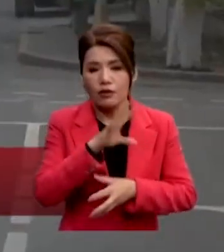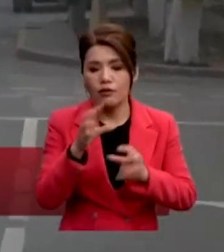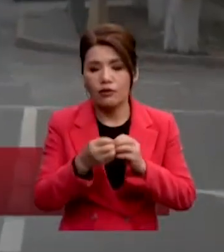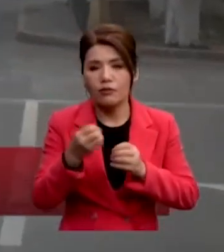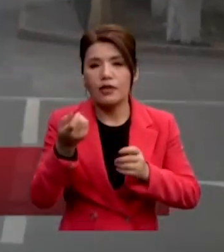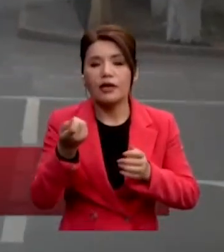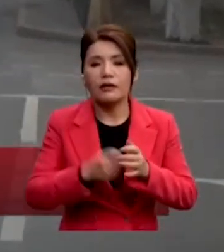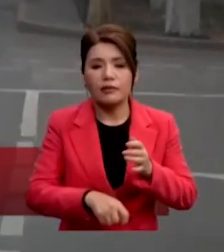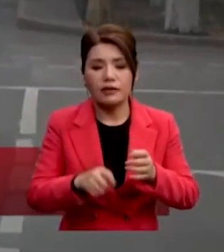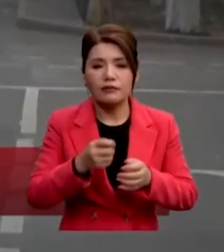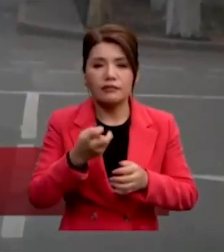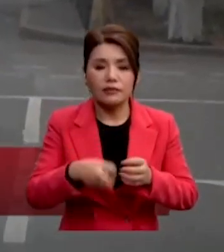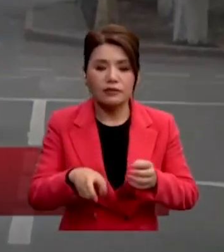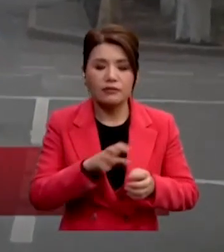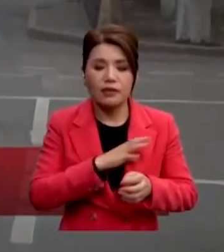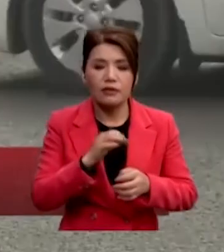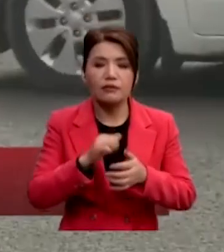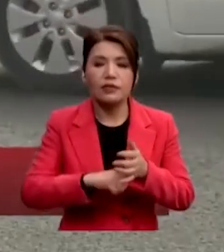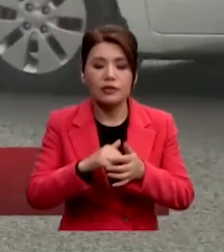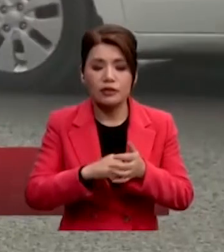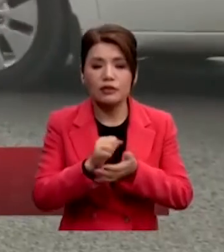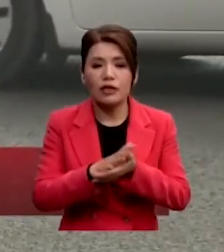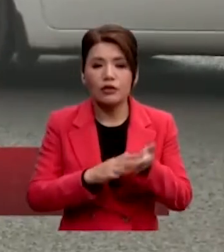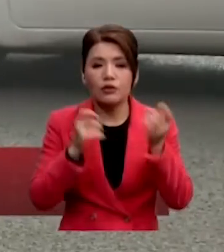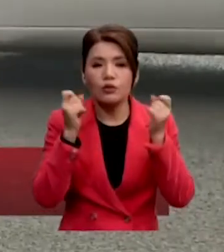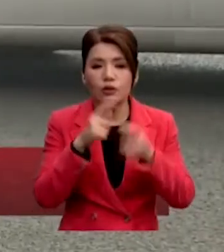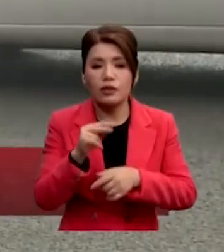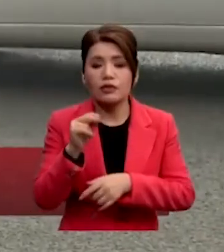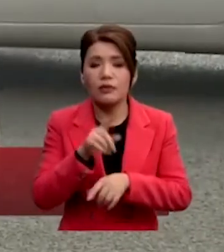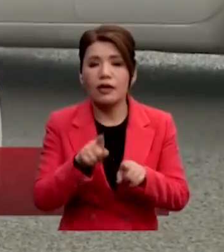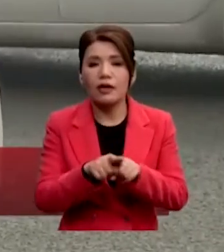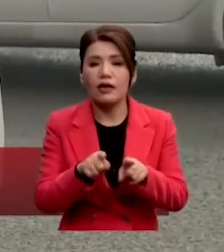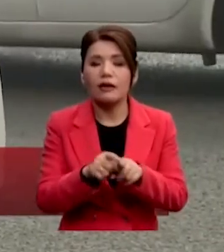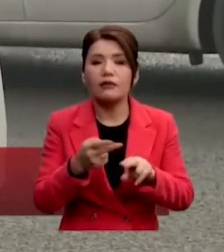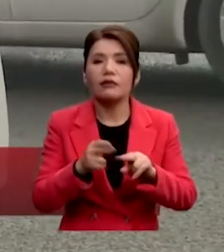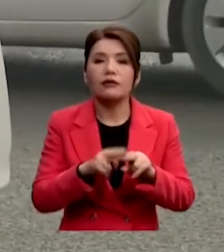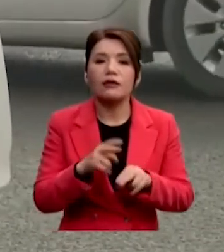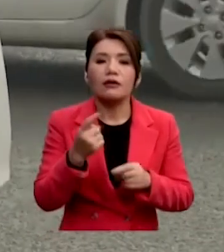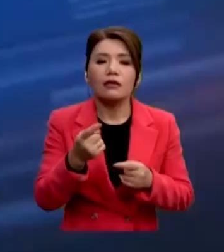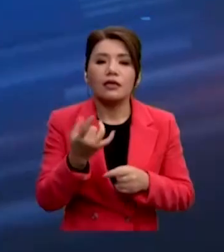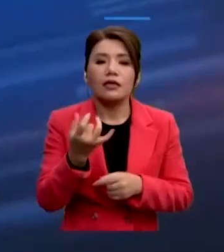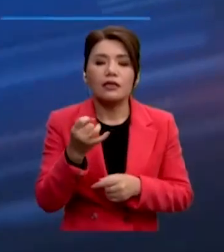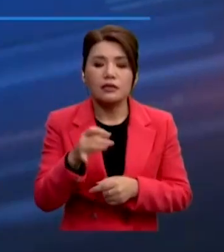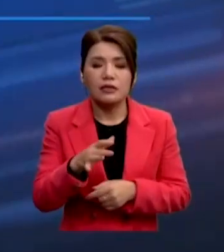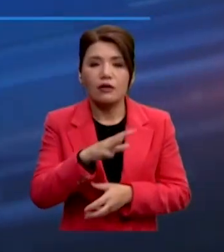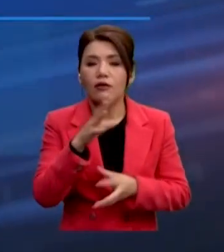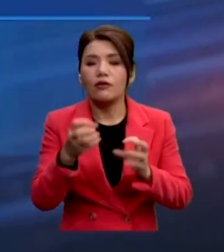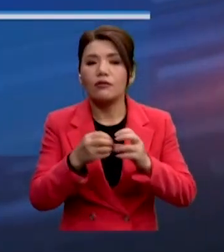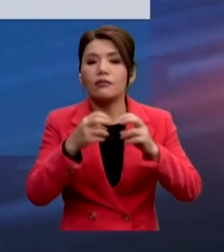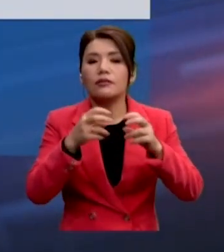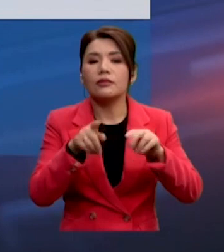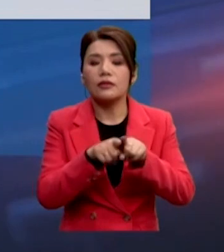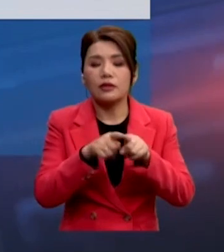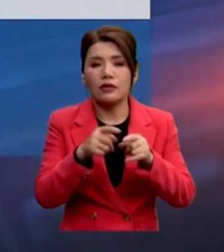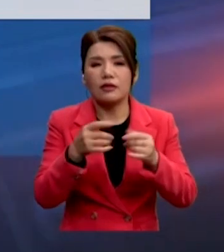произошло отключение. Причины и обстоятельства выясняются. Такое же ЧП произошло сегодня и на Топарской ГРЭС. Вследствие произошедшего